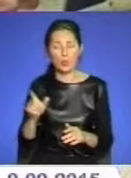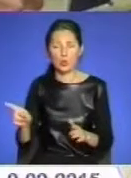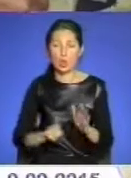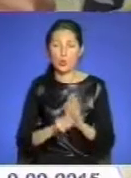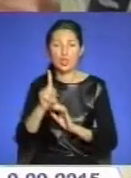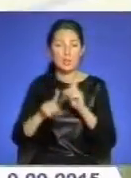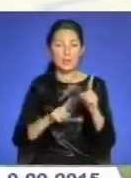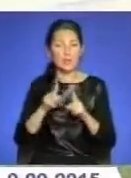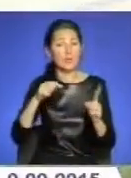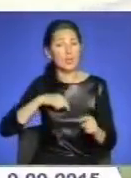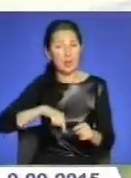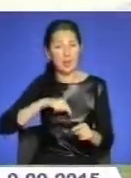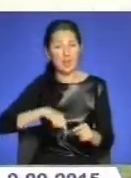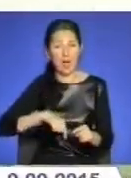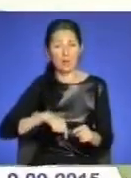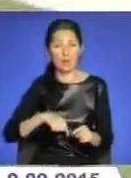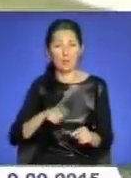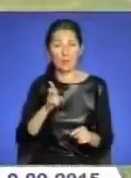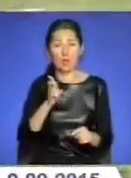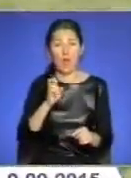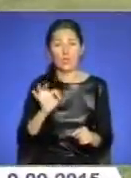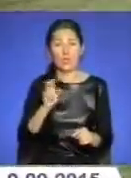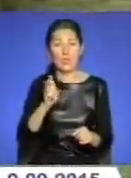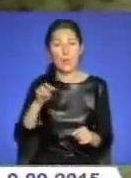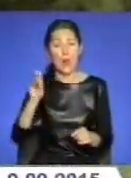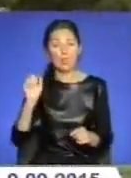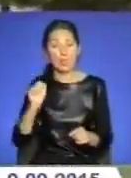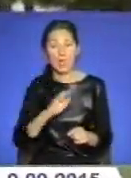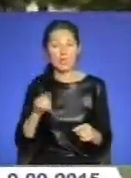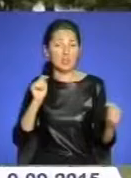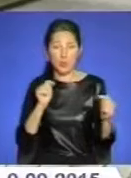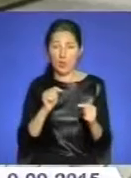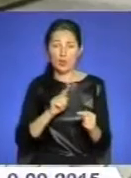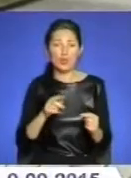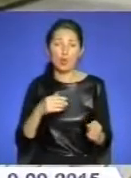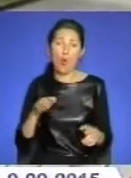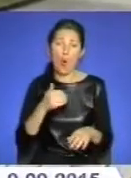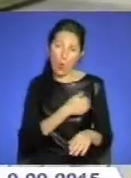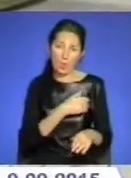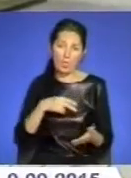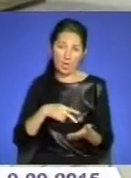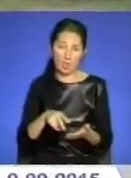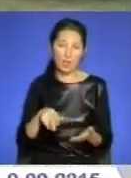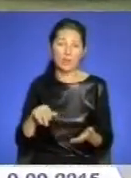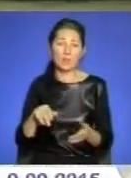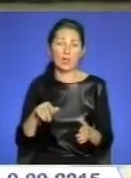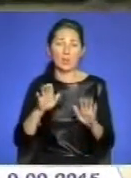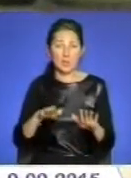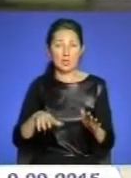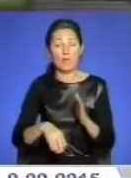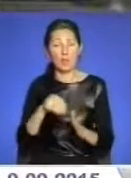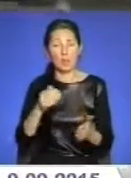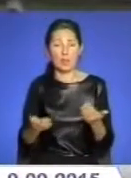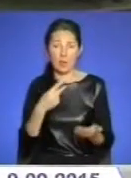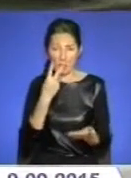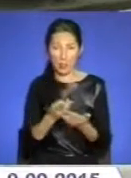змінюватися ментально. Олександр Башта не заперечує, що планує йти на місцеві вибори і навіть бачить себе головою обласної ради. Поки що, на жаль,